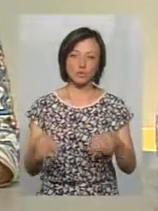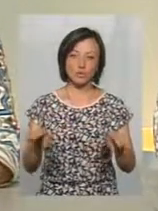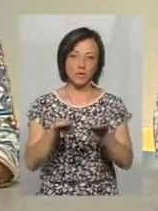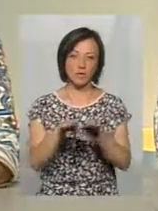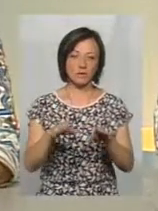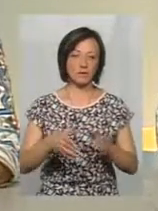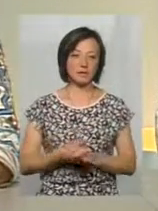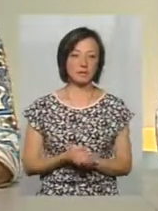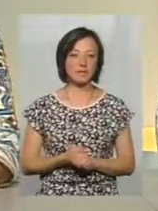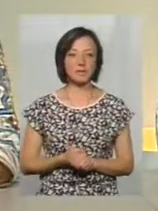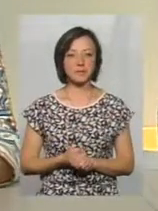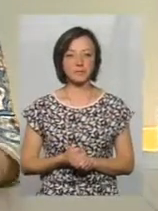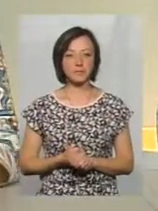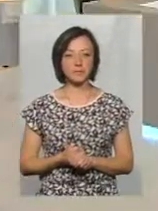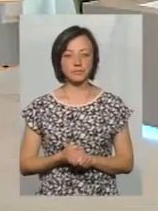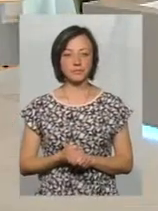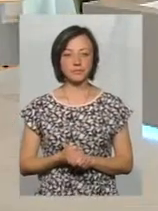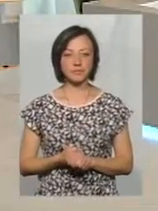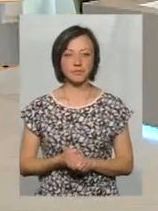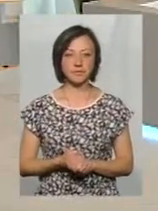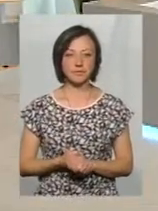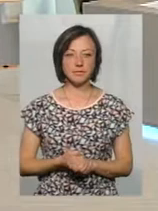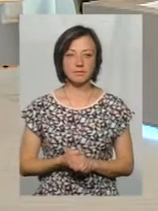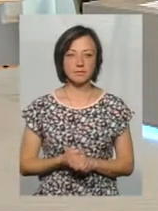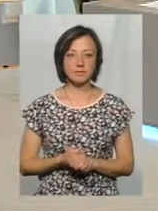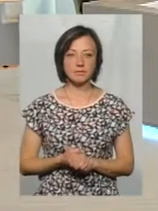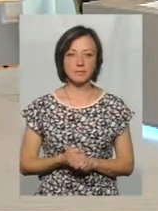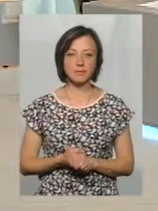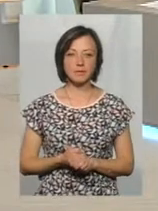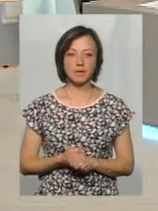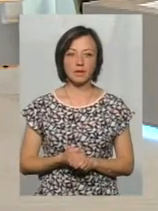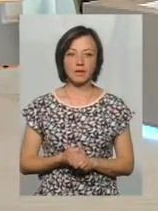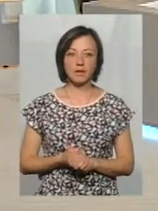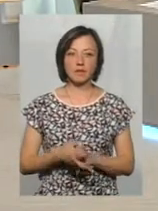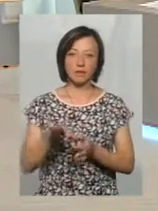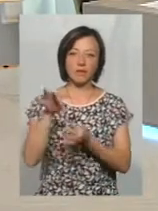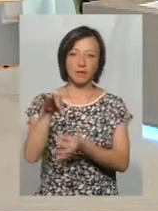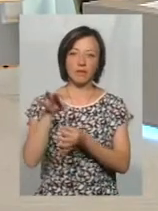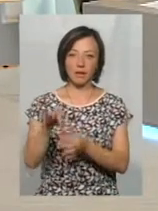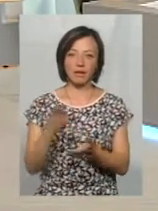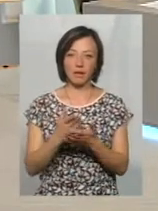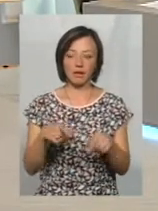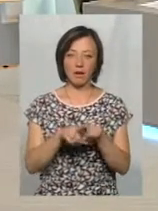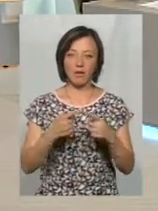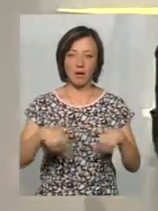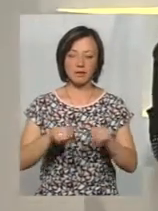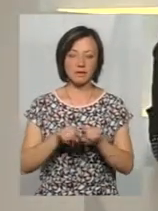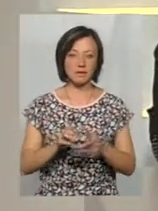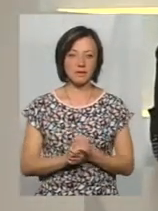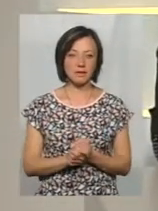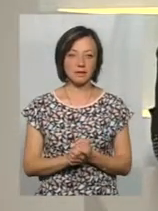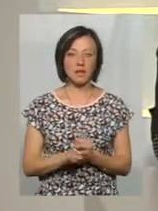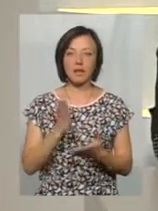що там не подає звіти, закривають. Вже не передбачено. Вже навіть такого немає. Тобто вони цим мертвим грузом будуть висіти далі. От ми бачили,